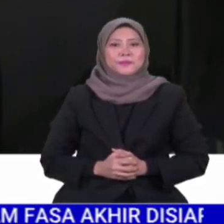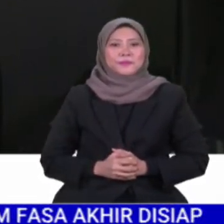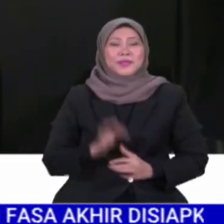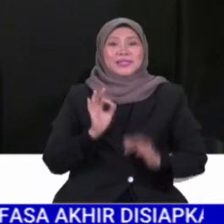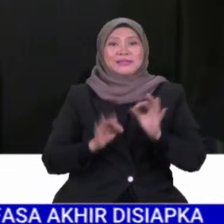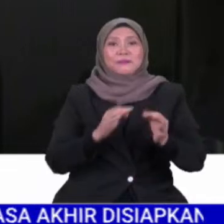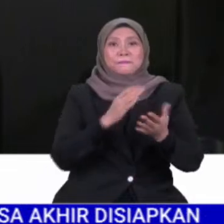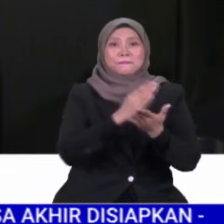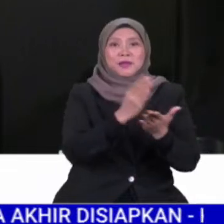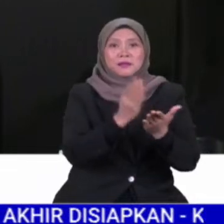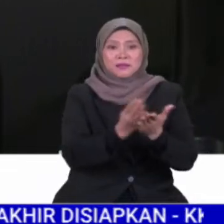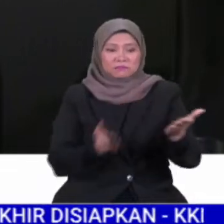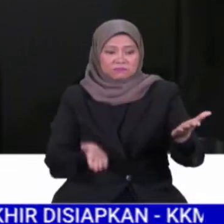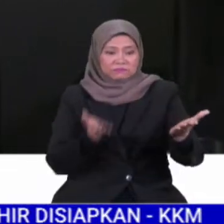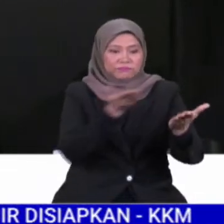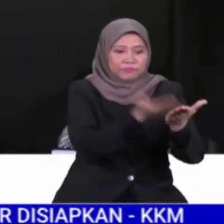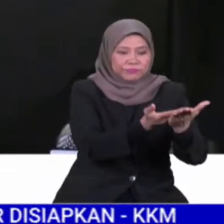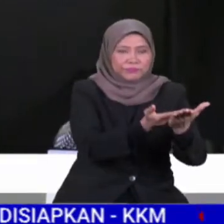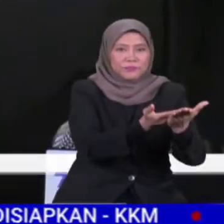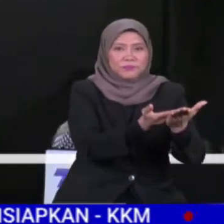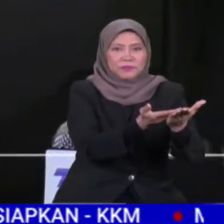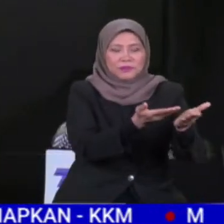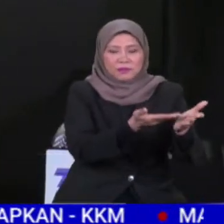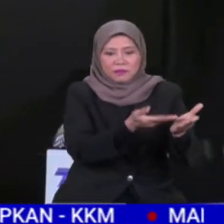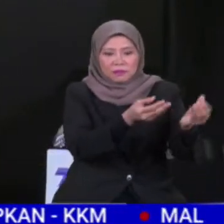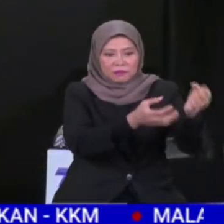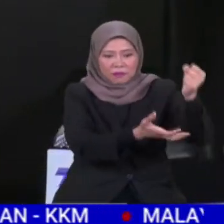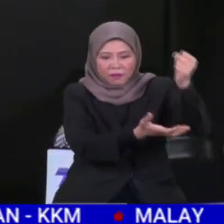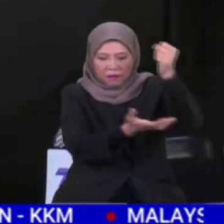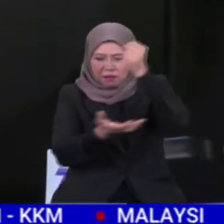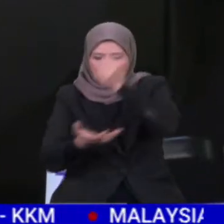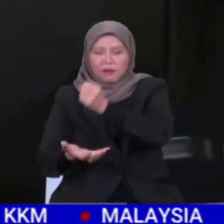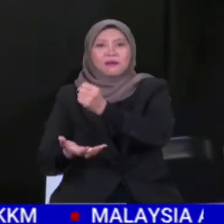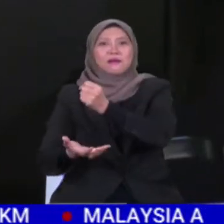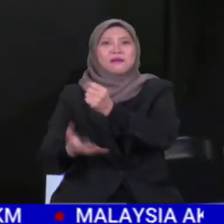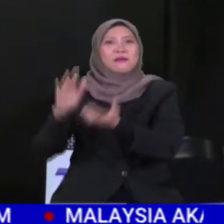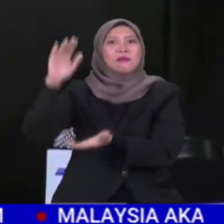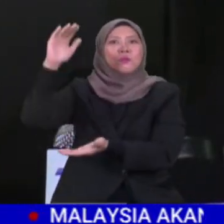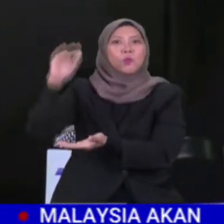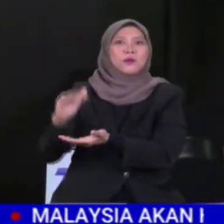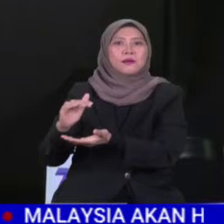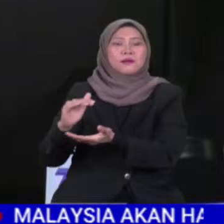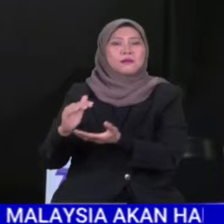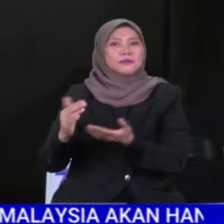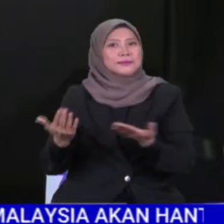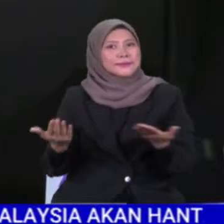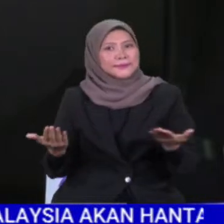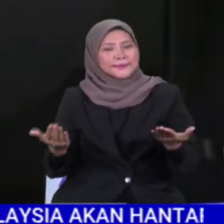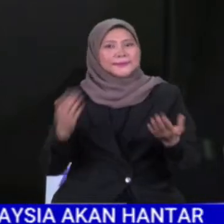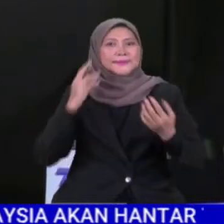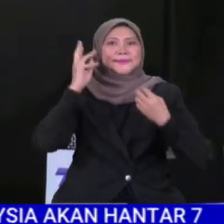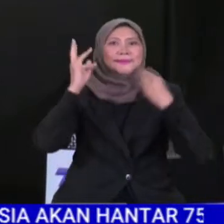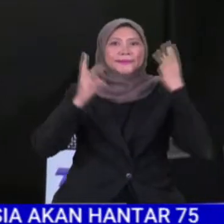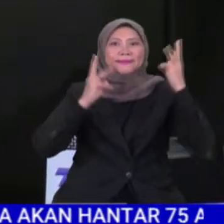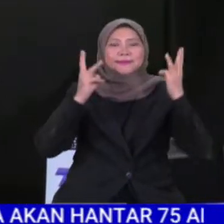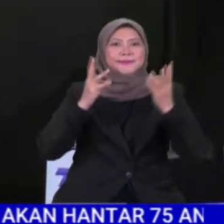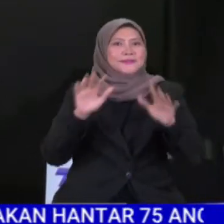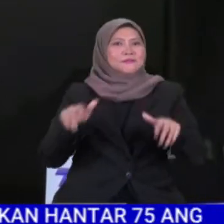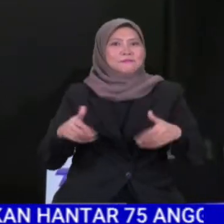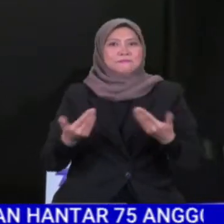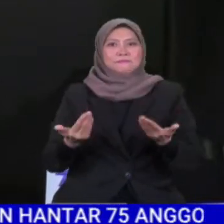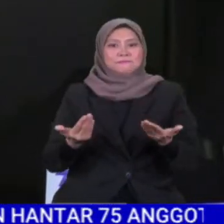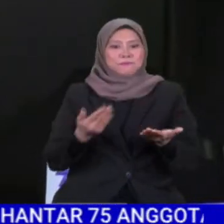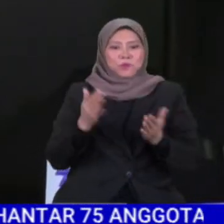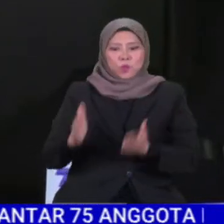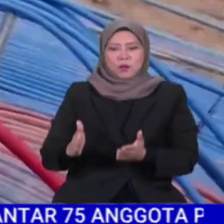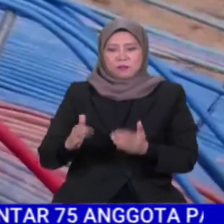bajetnya kurang daripada yang sebelum ini, saya risau ada domino effect dari segi implikasi